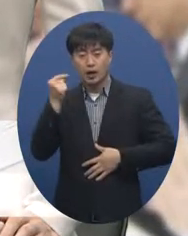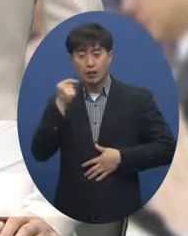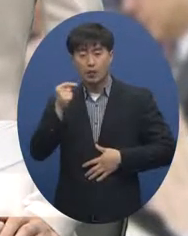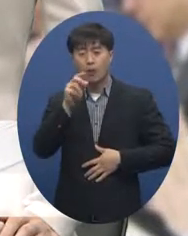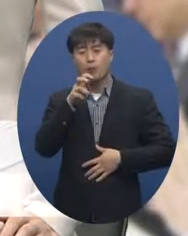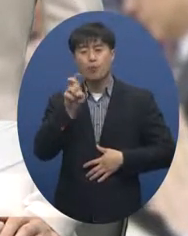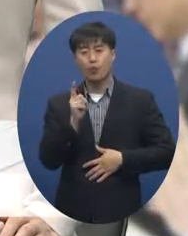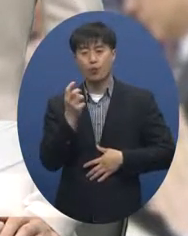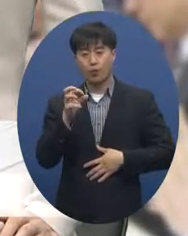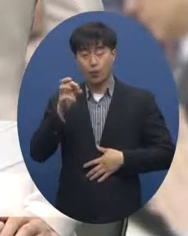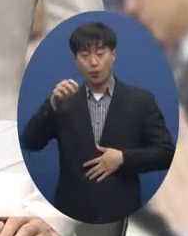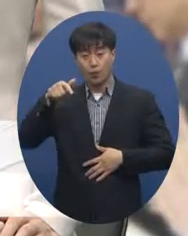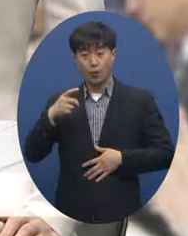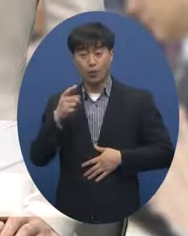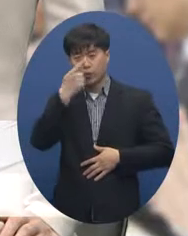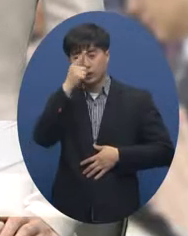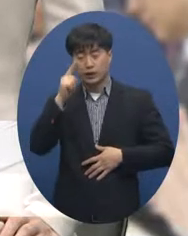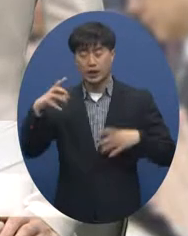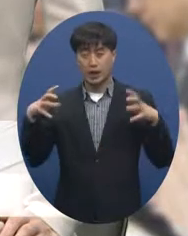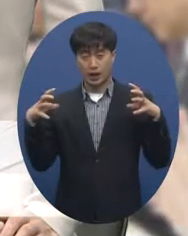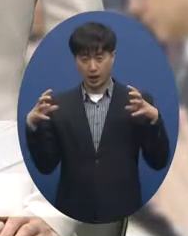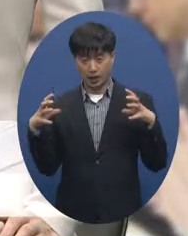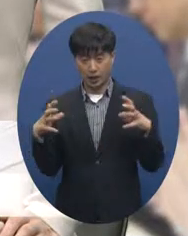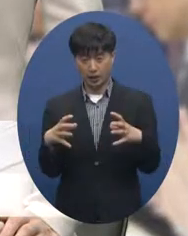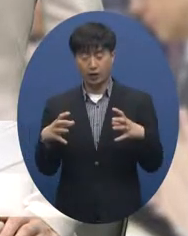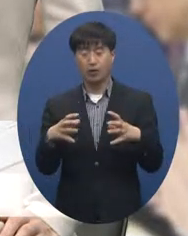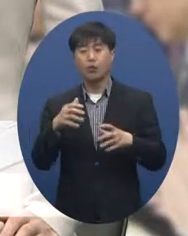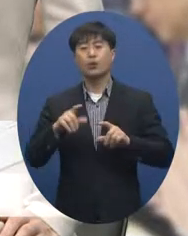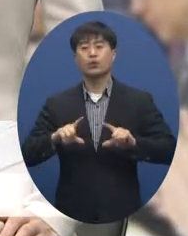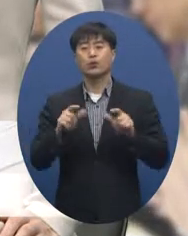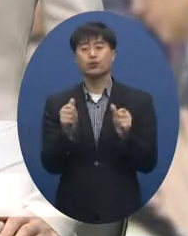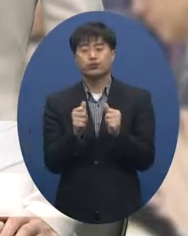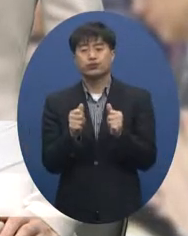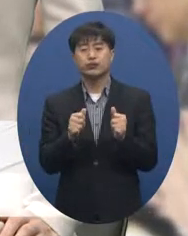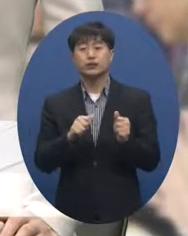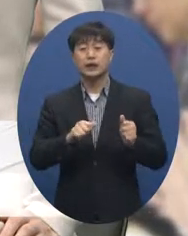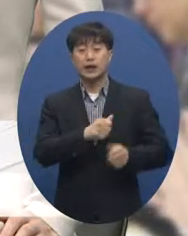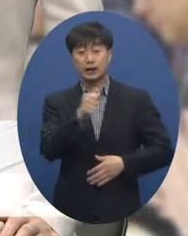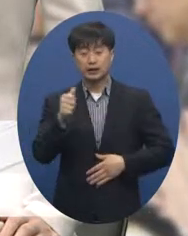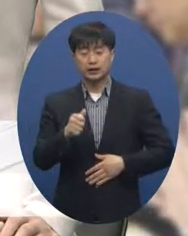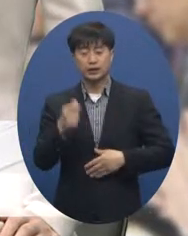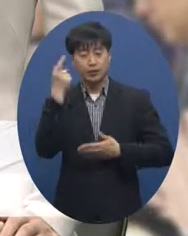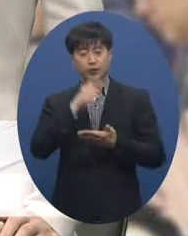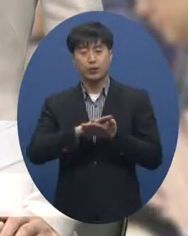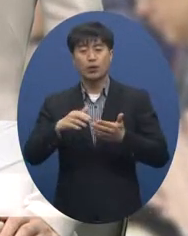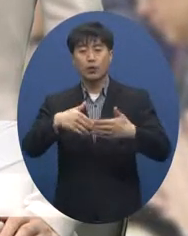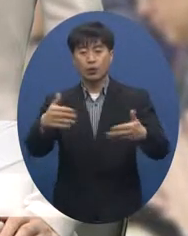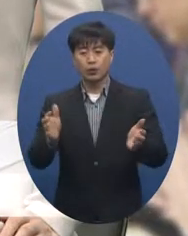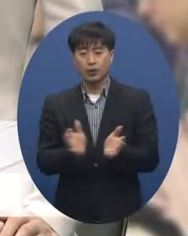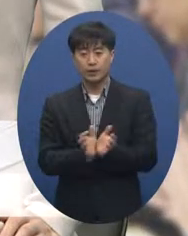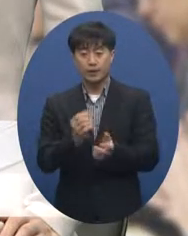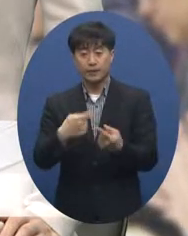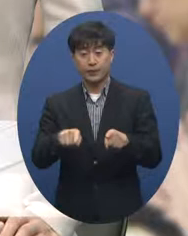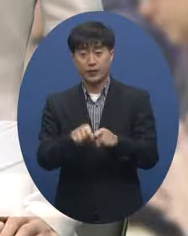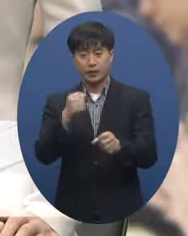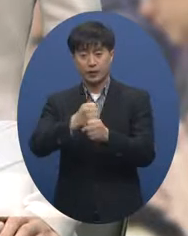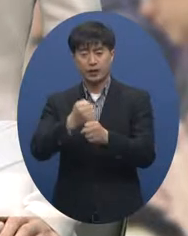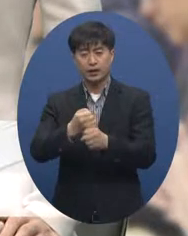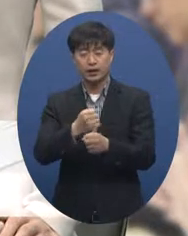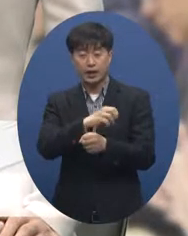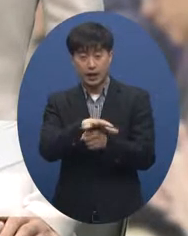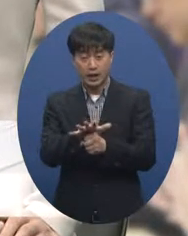몽골, 러시아까지 아우르는 동북아 평화경제 공동체를 함께 만들어 나가는 등 다양한 분야에 걸쳐